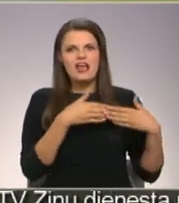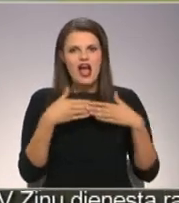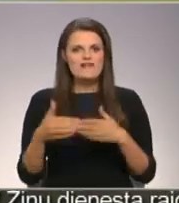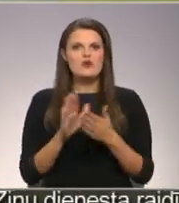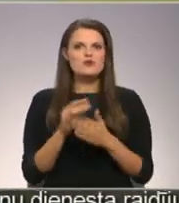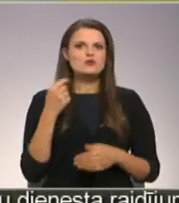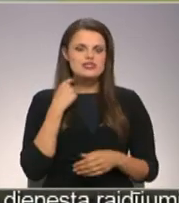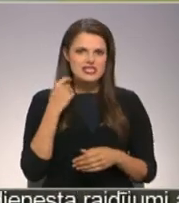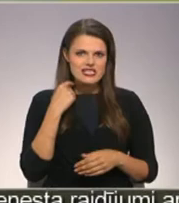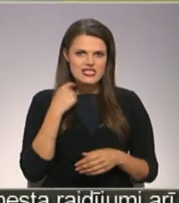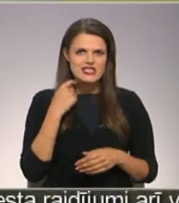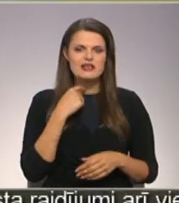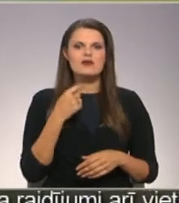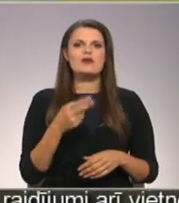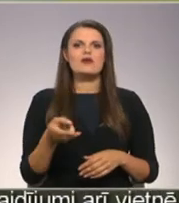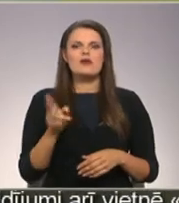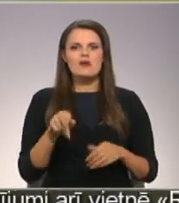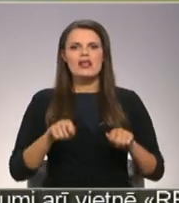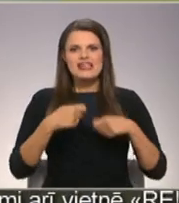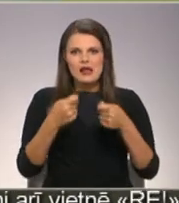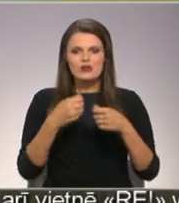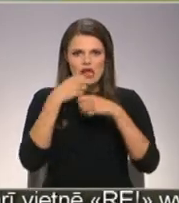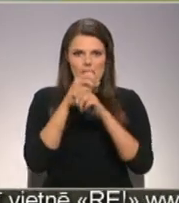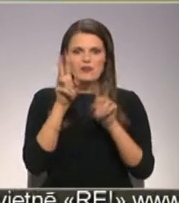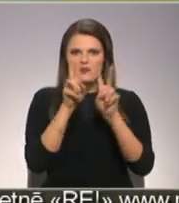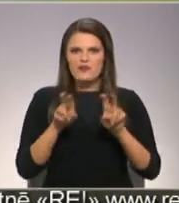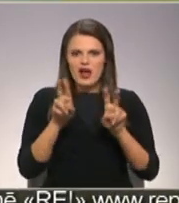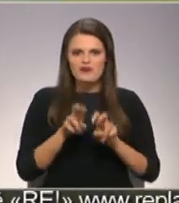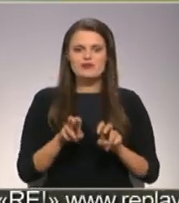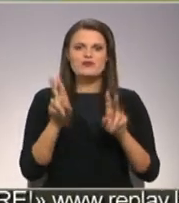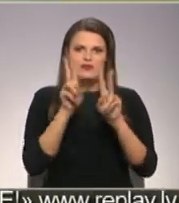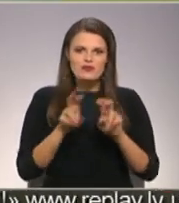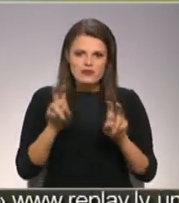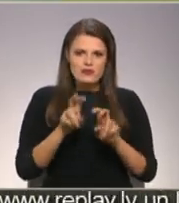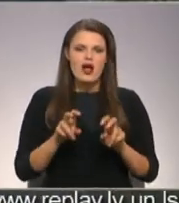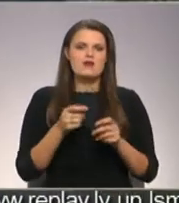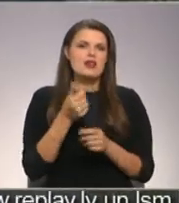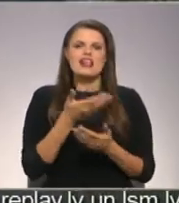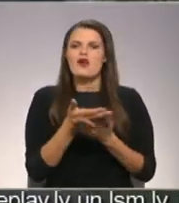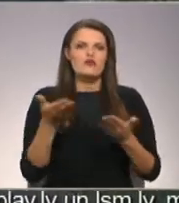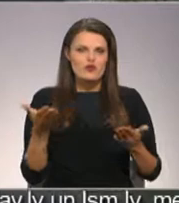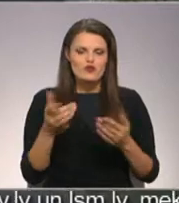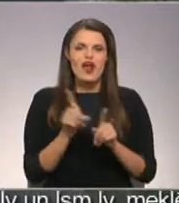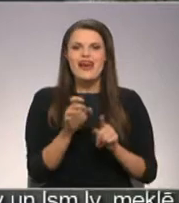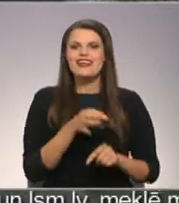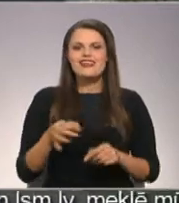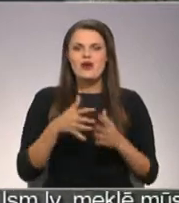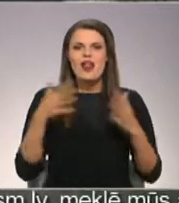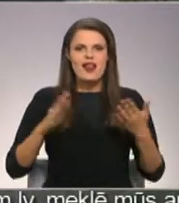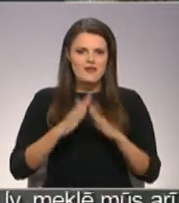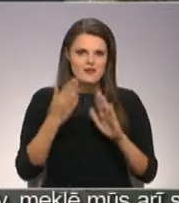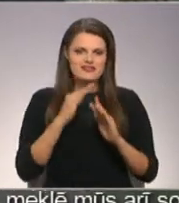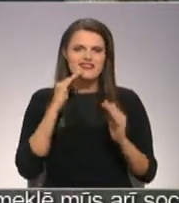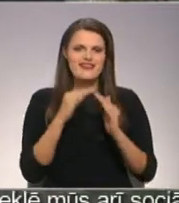uz Reigu. Ja jobot dzīvai un jonudot laboratorijā porbaudiet. Nu, porbauda rati kurš. Arī reģiona lielākajās